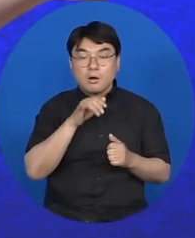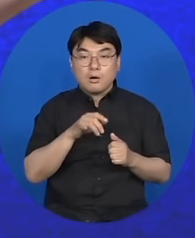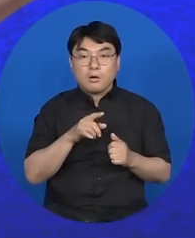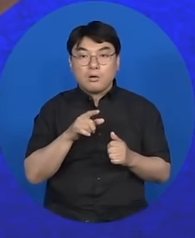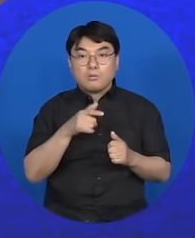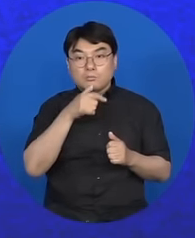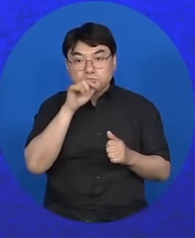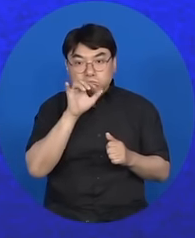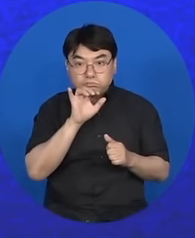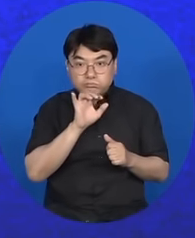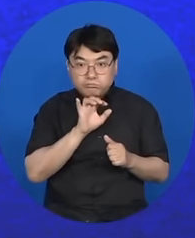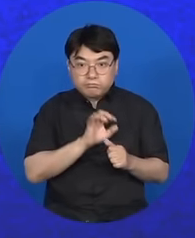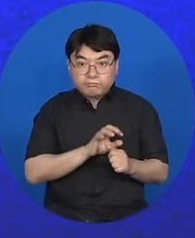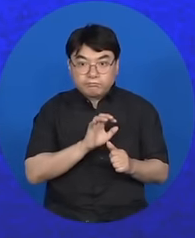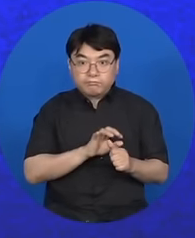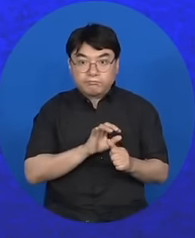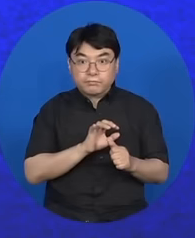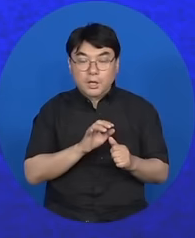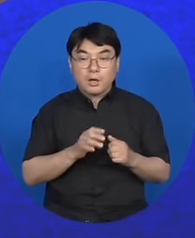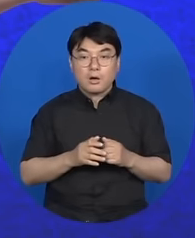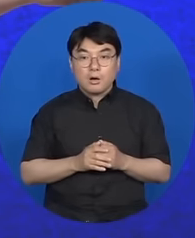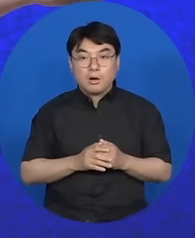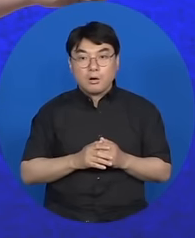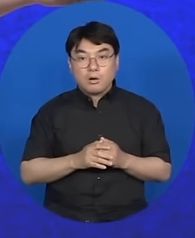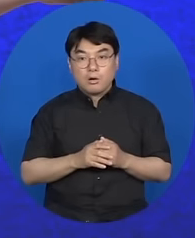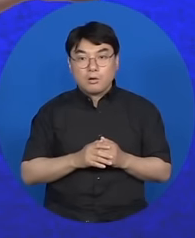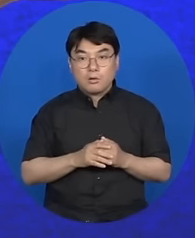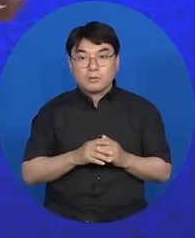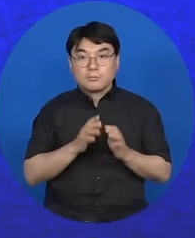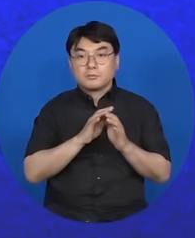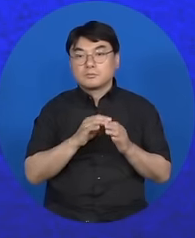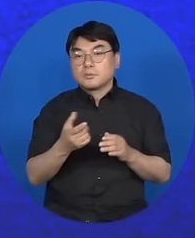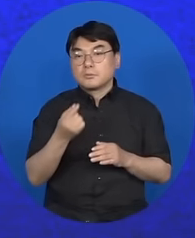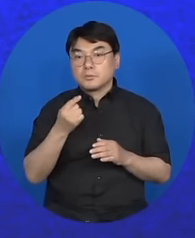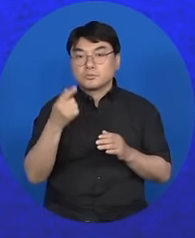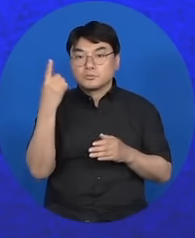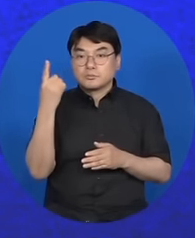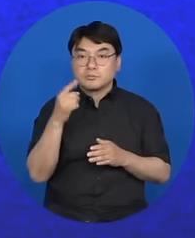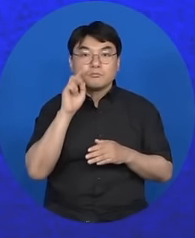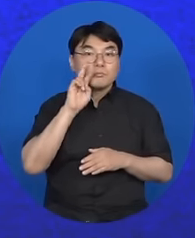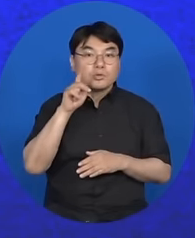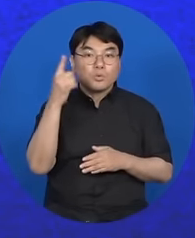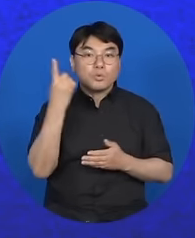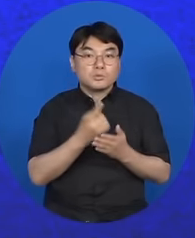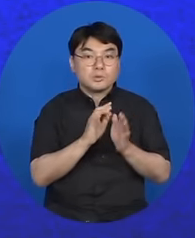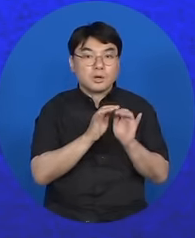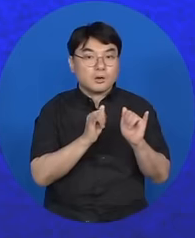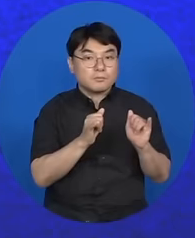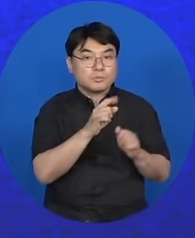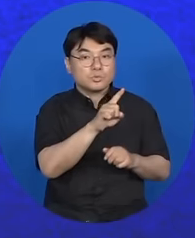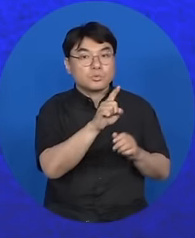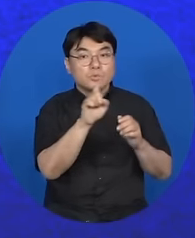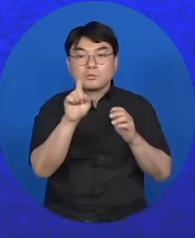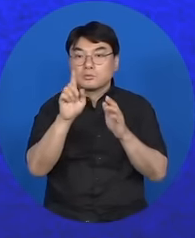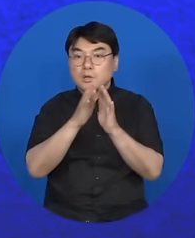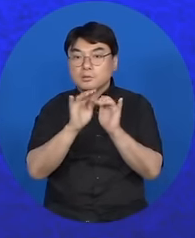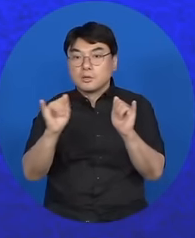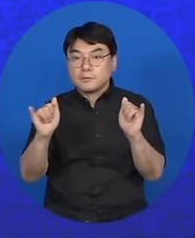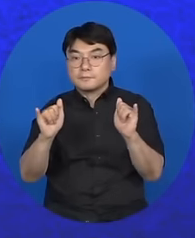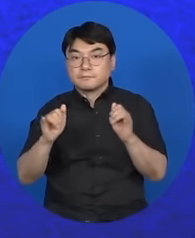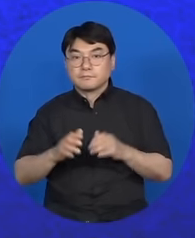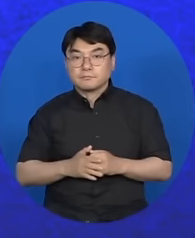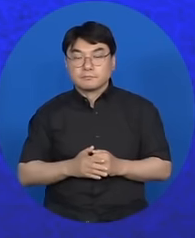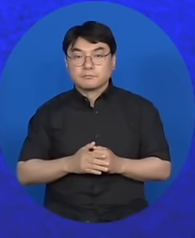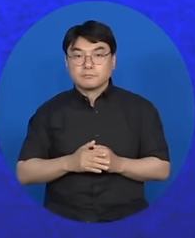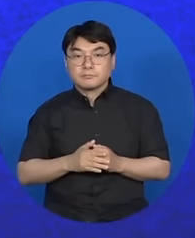있었어요. 근데 그분의 마인드는 다 뭐예요? 불교로 가득 찬 분이에요. 이분에게 이제 성경을 가르쳐야 되는 거예요. 어떤 분은요, 젊은